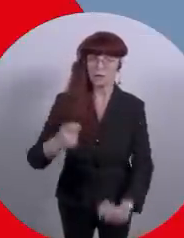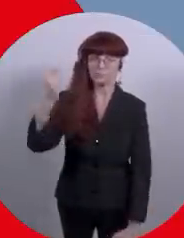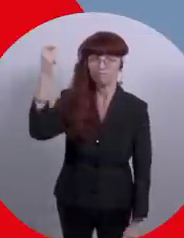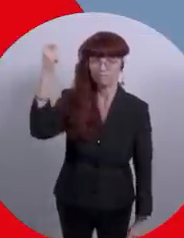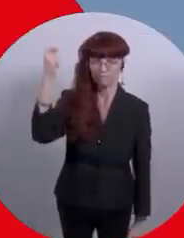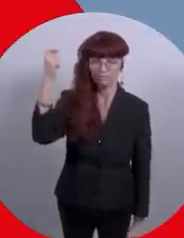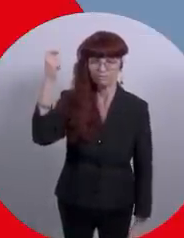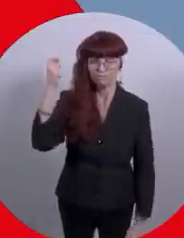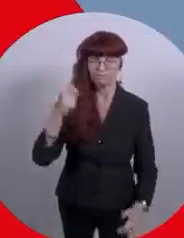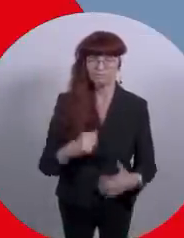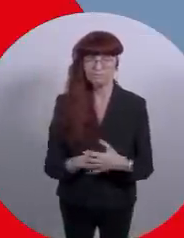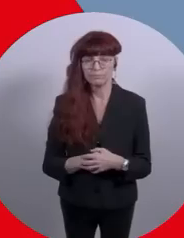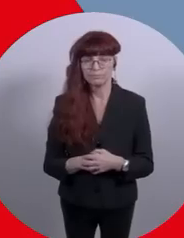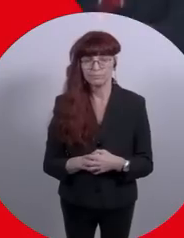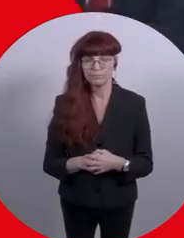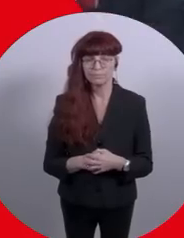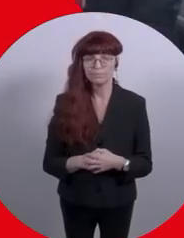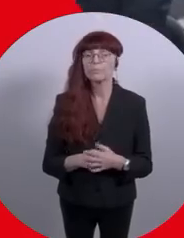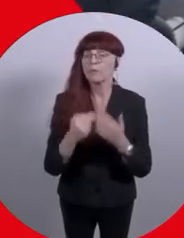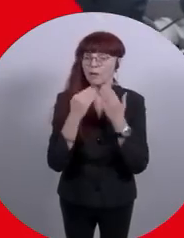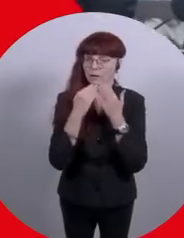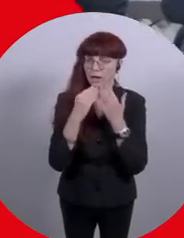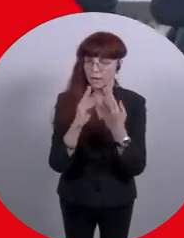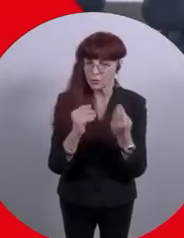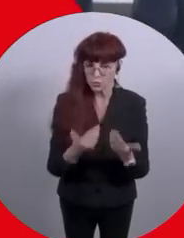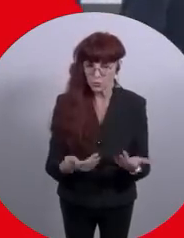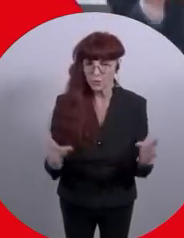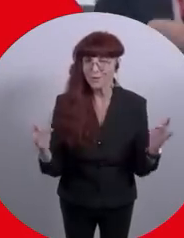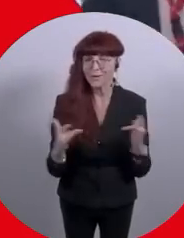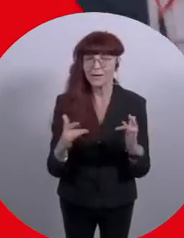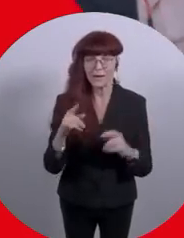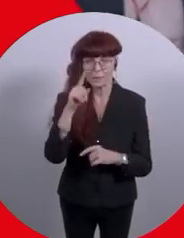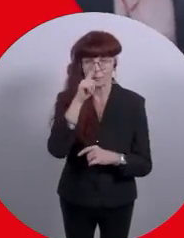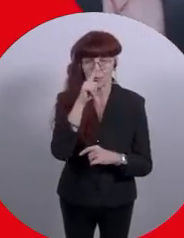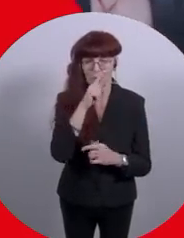Karte danke schön Gegenprobe